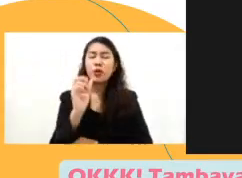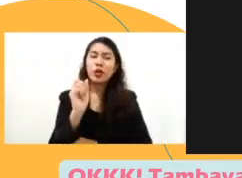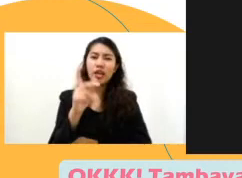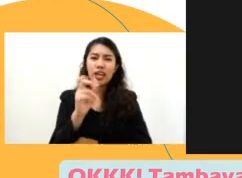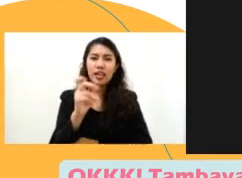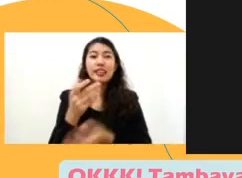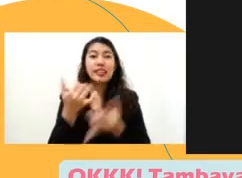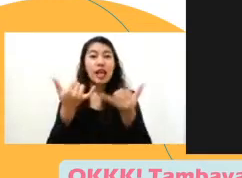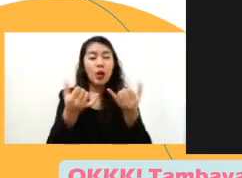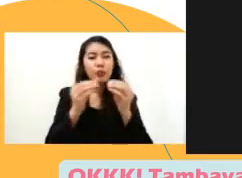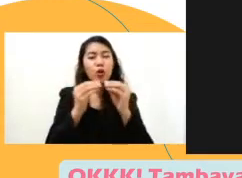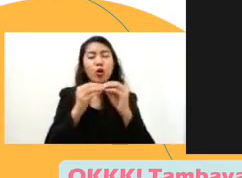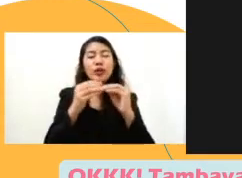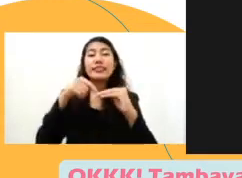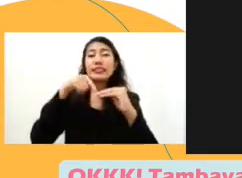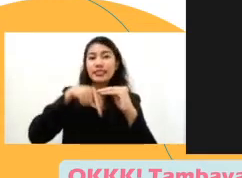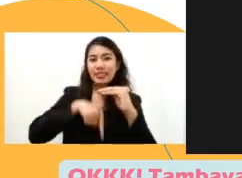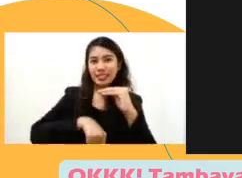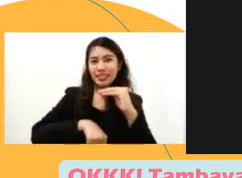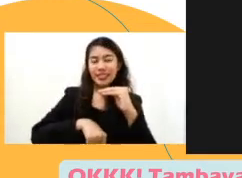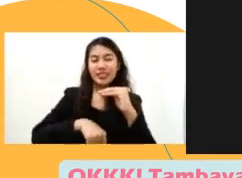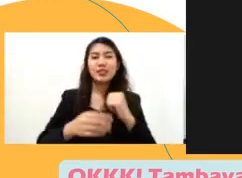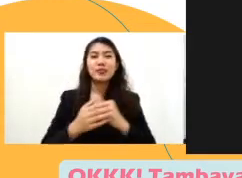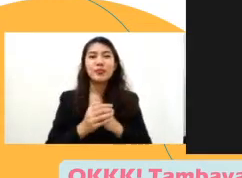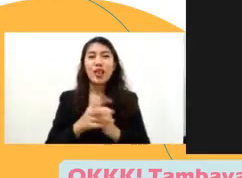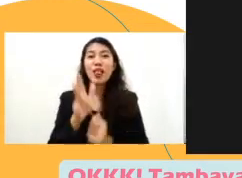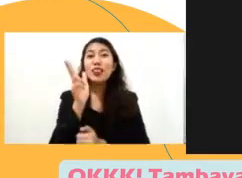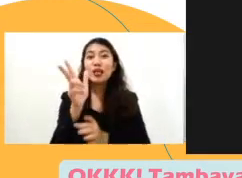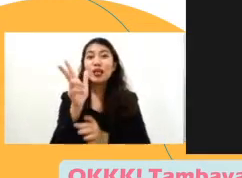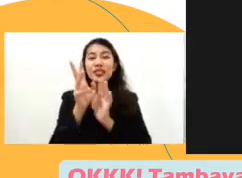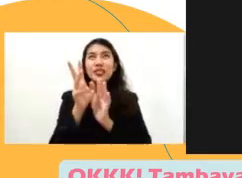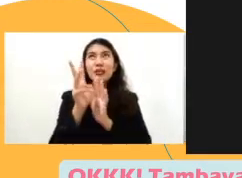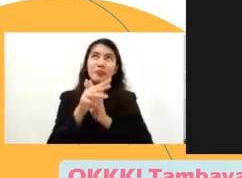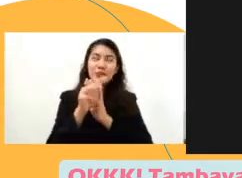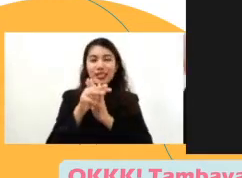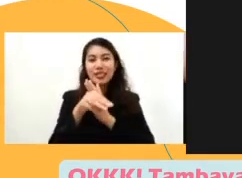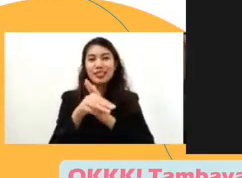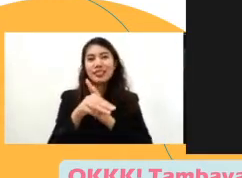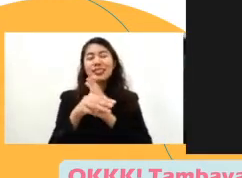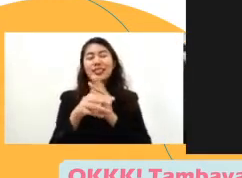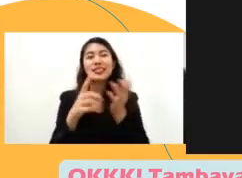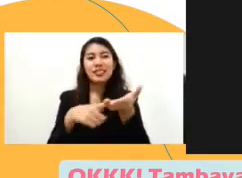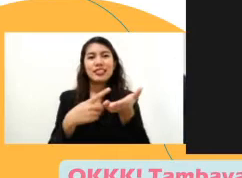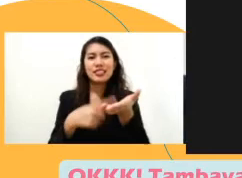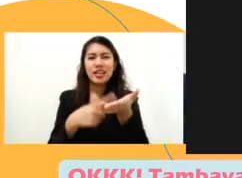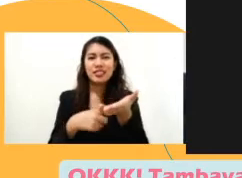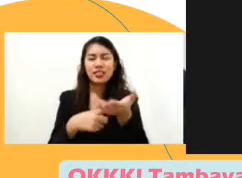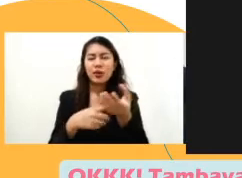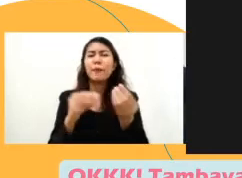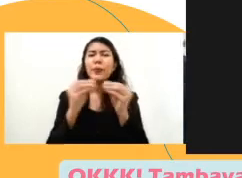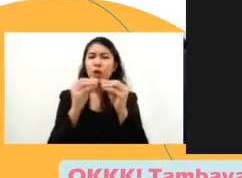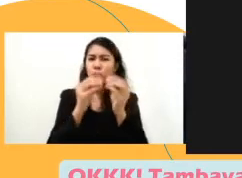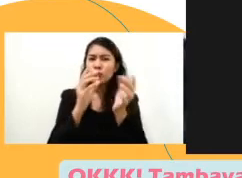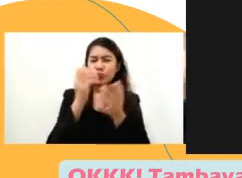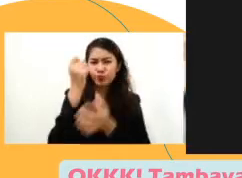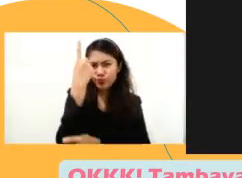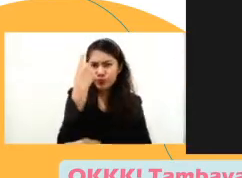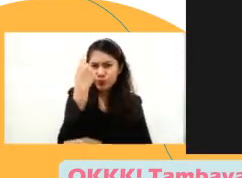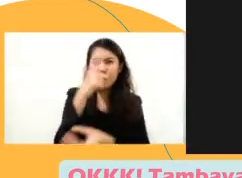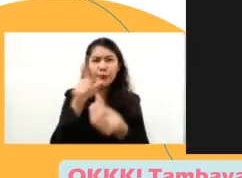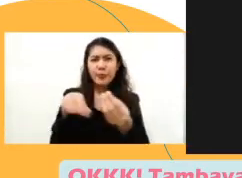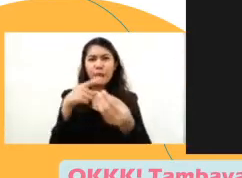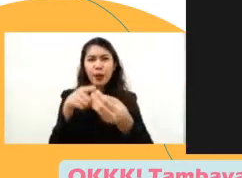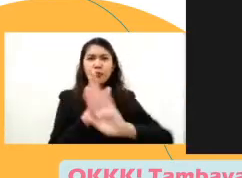palalimin. Sa loob ng 30 minuto, palalimin ang pangunawa natin sa music at lyrics. Okay, so sisimula ko